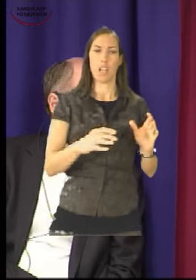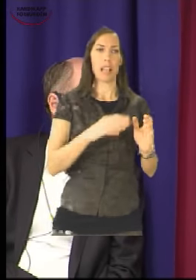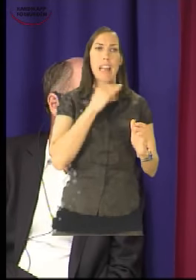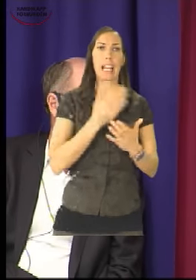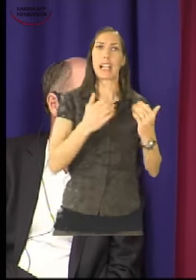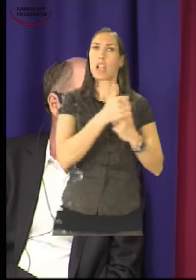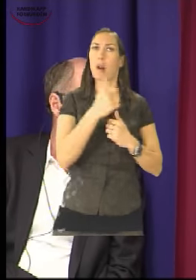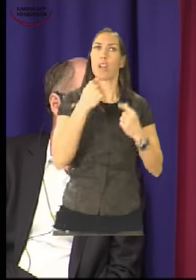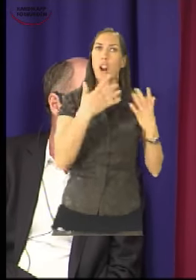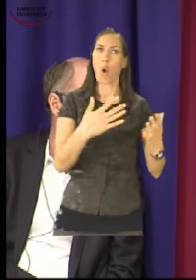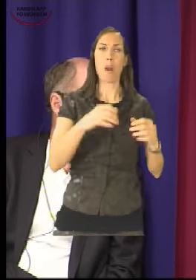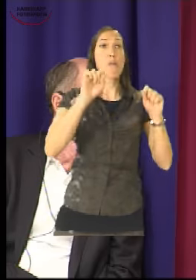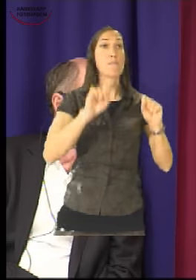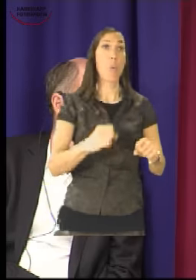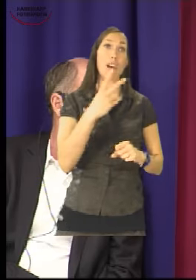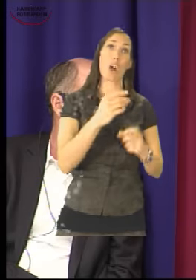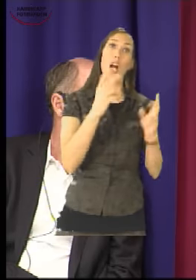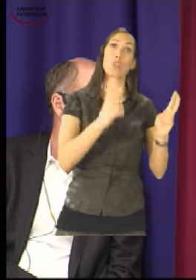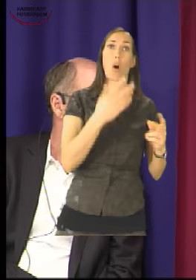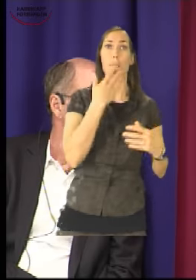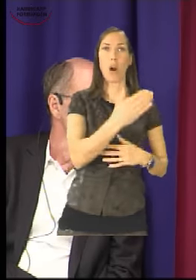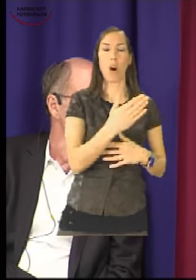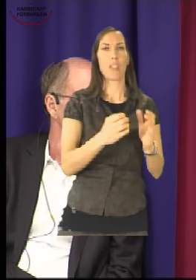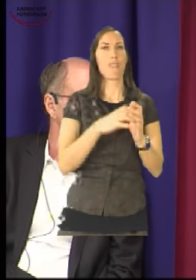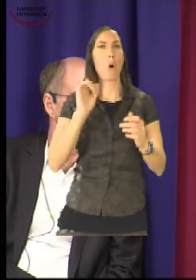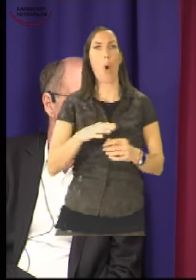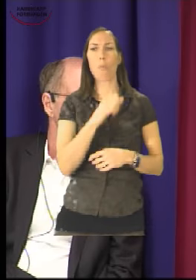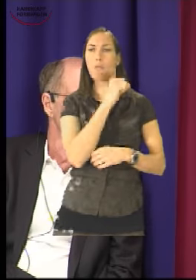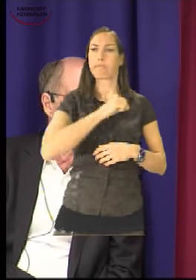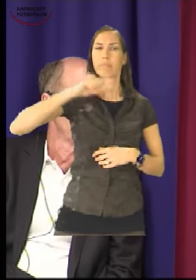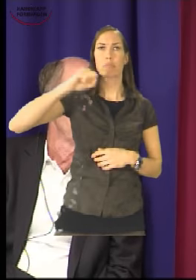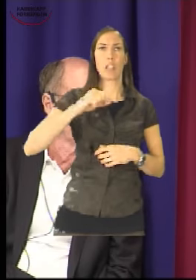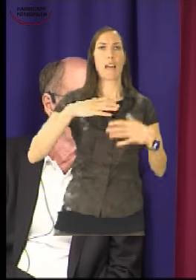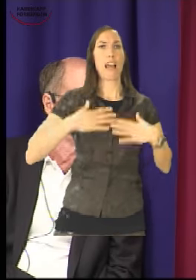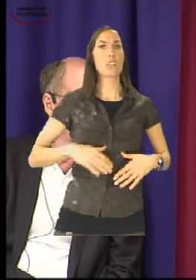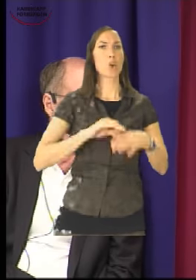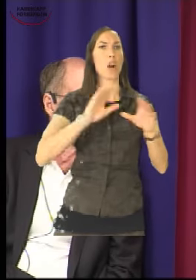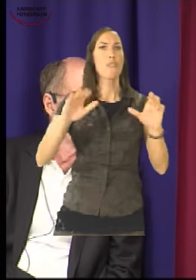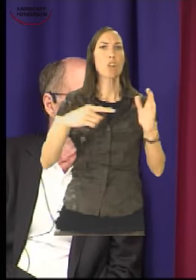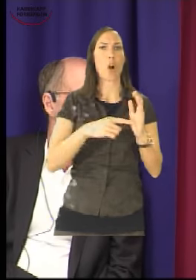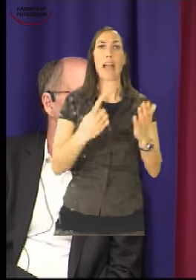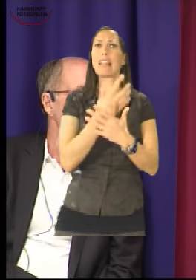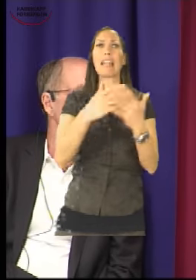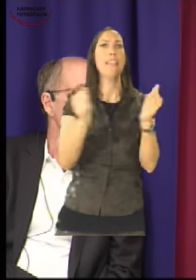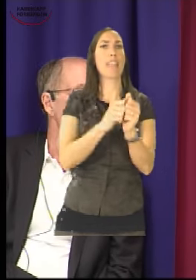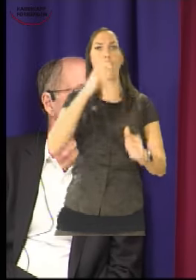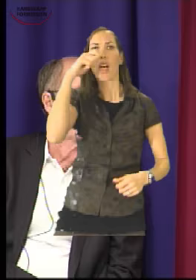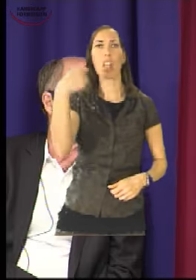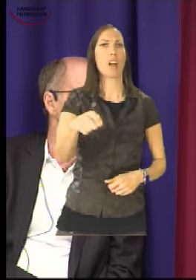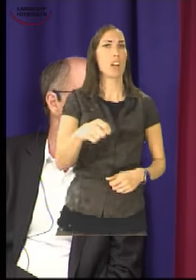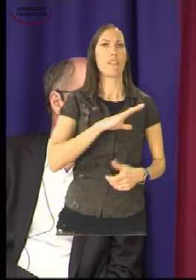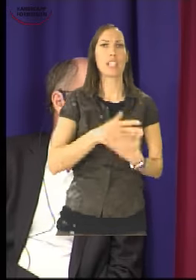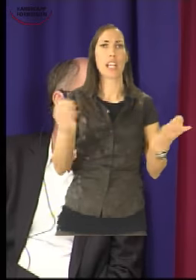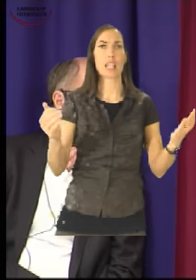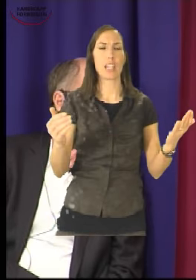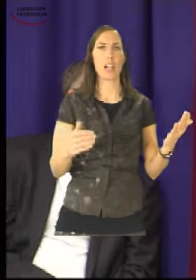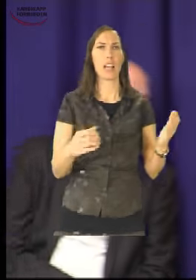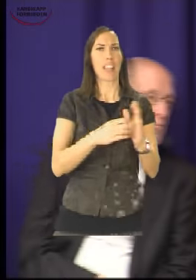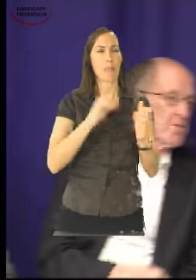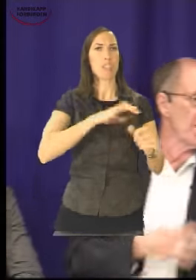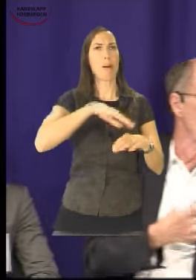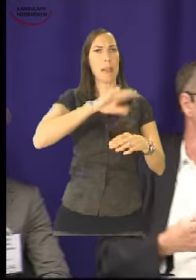om att det borde vara så här bra. För att bryter man mot hälso- och sjukvårdslagen så händer ju ingenting. Och därför måste man ha ett skarpare